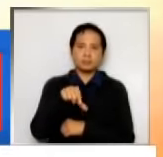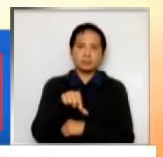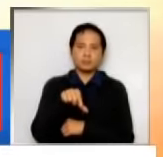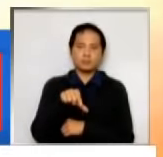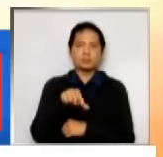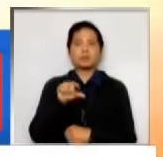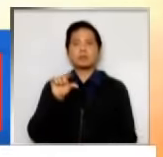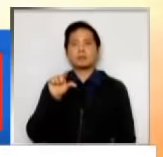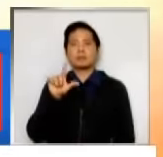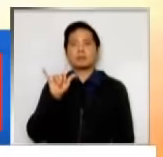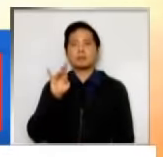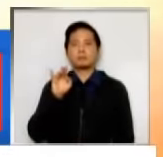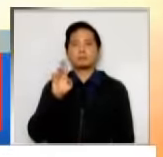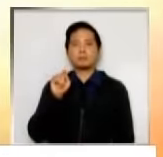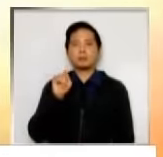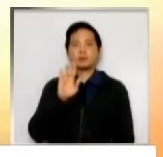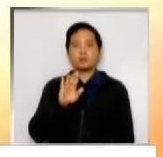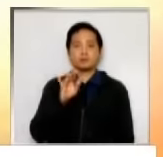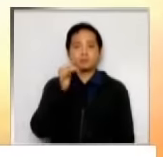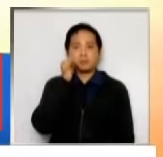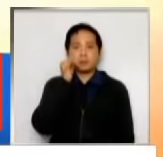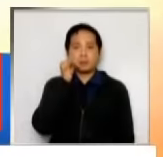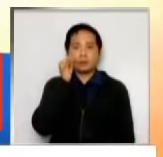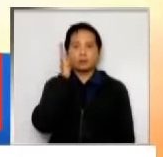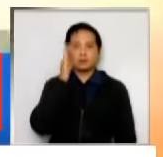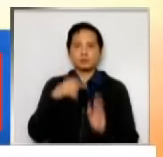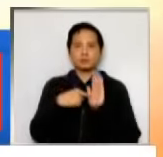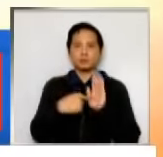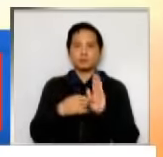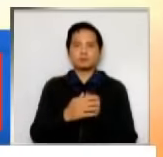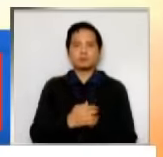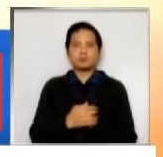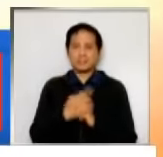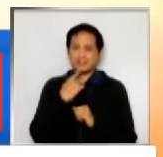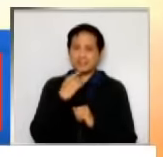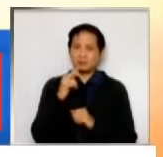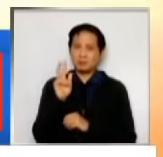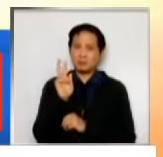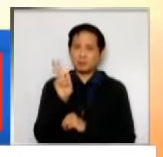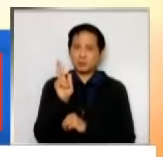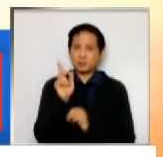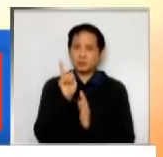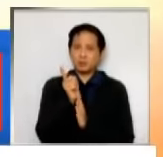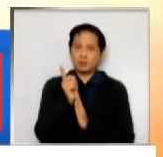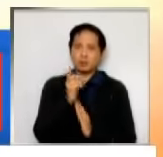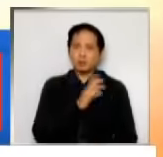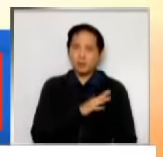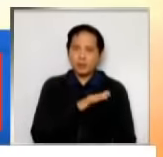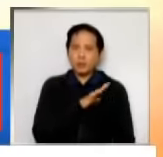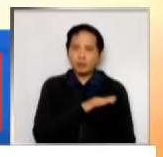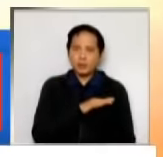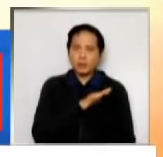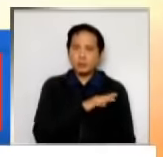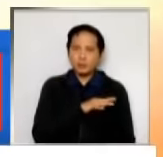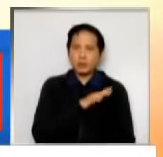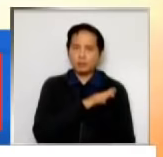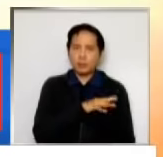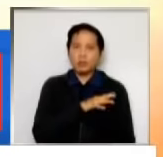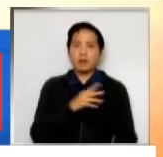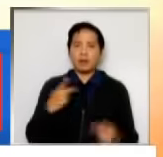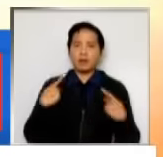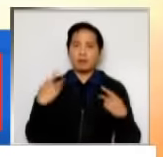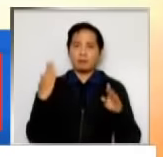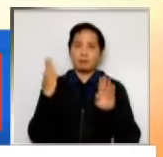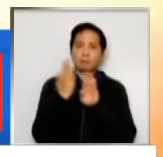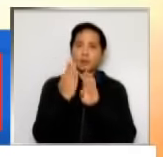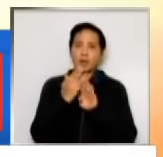lang namin ng Fairview Kansas City, anya, 30 minutes siyang naghintay ng masasakyan. May isang bus na huminto pero hindi pa rin sila nakasakay